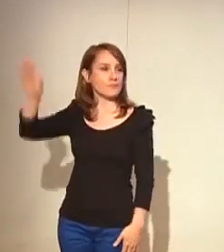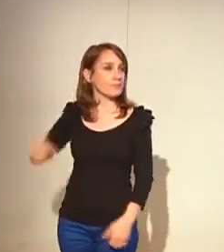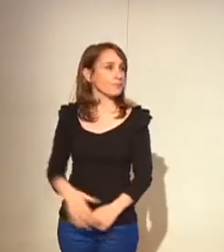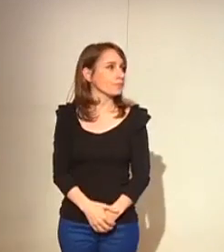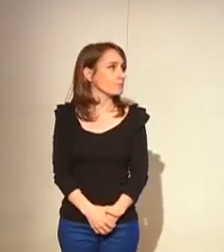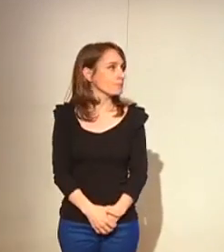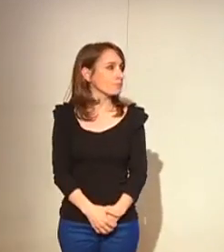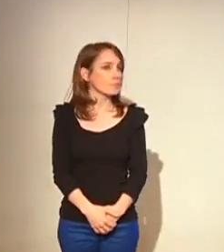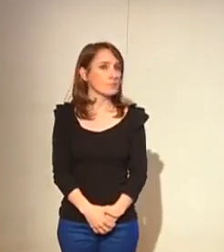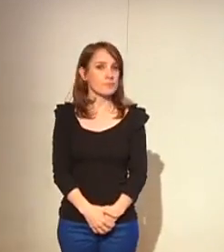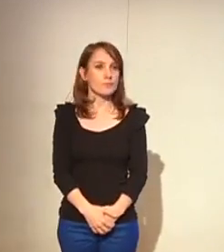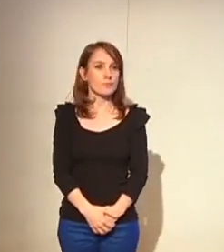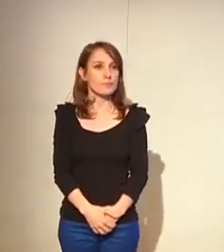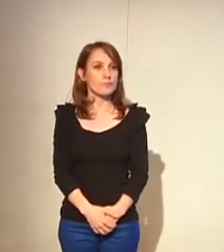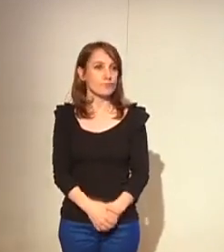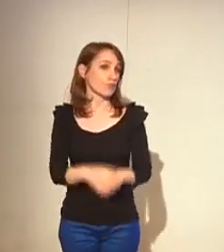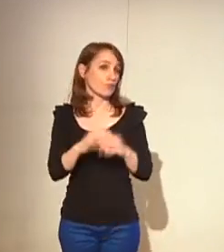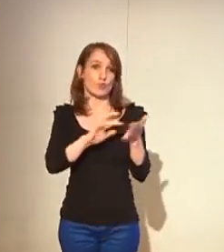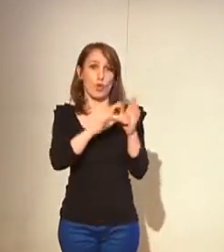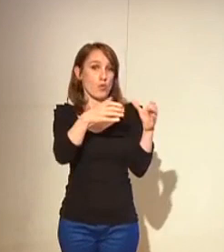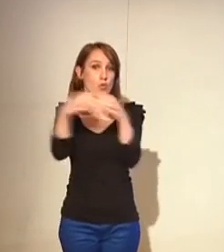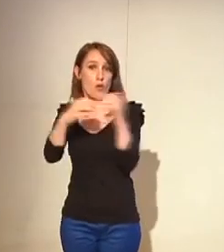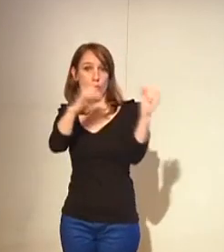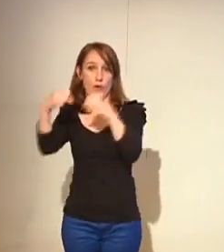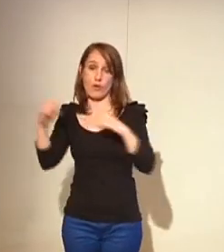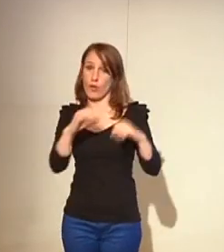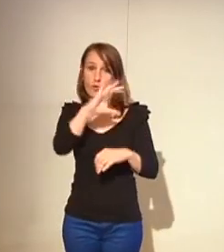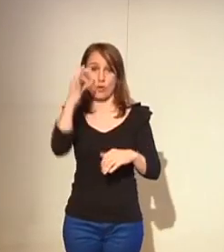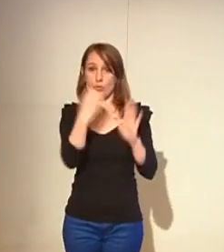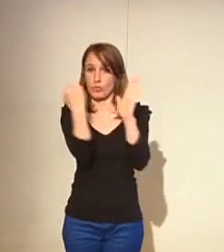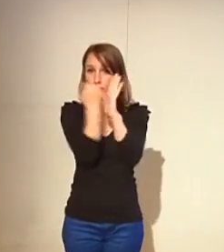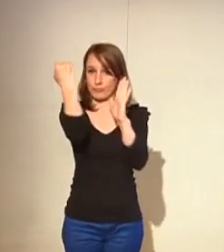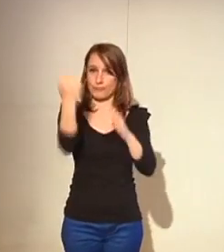amendement l'ensemble des groupes donc cet amendement est adopté à